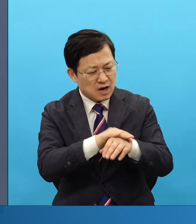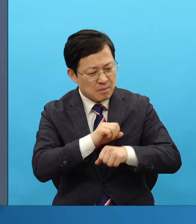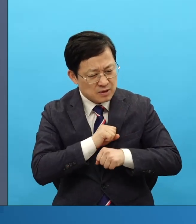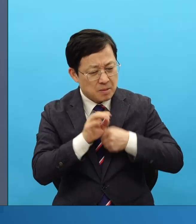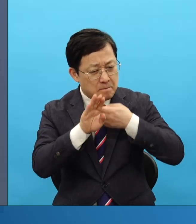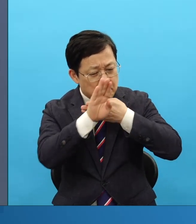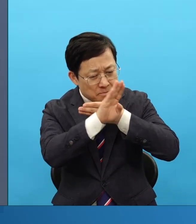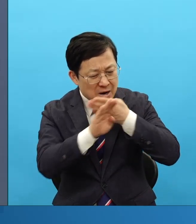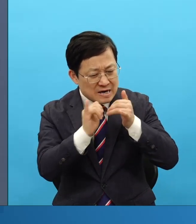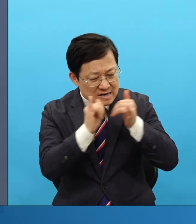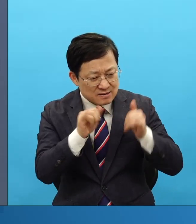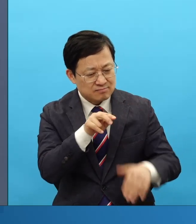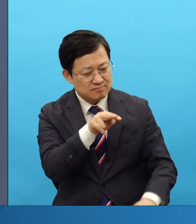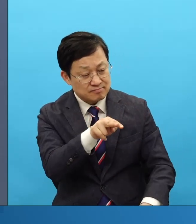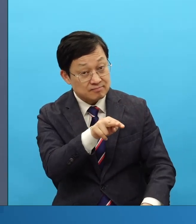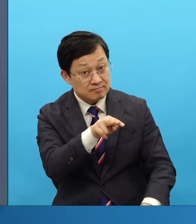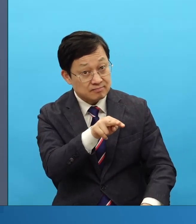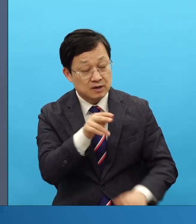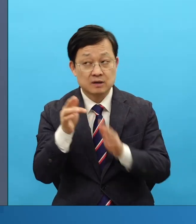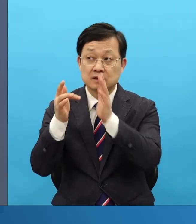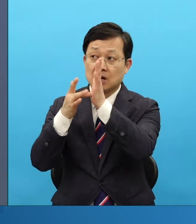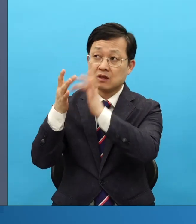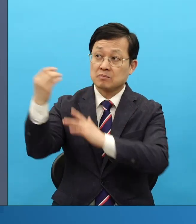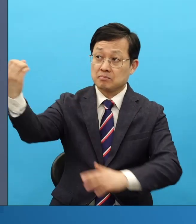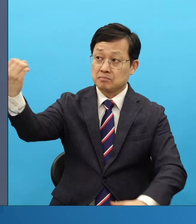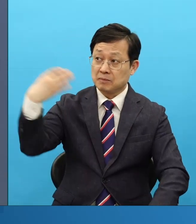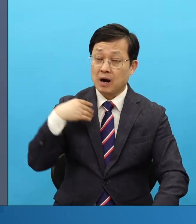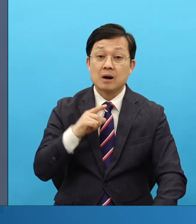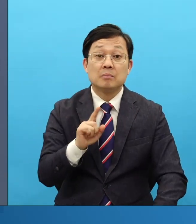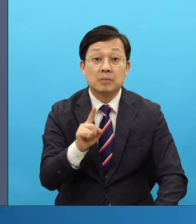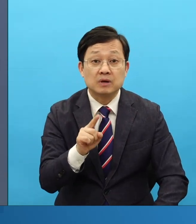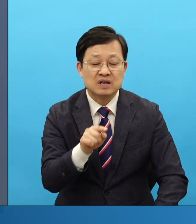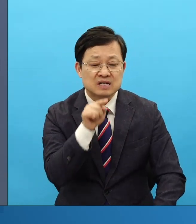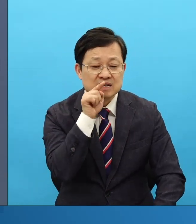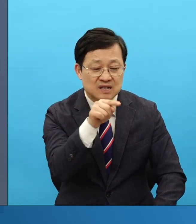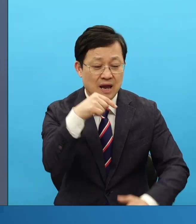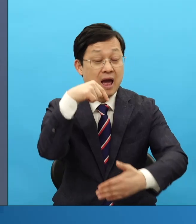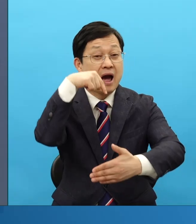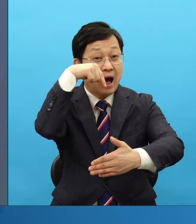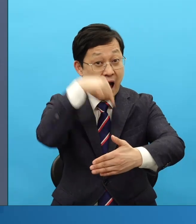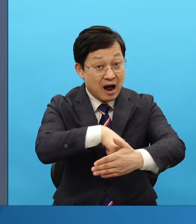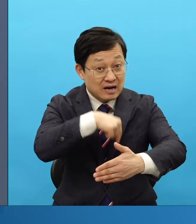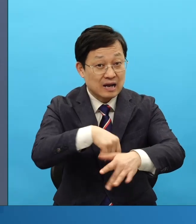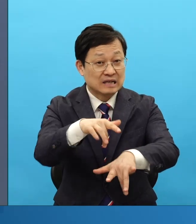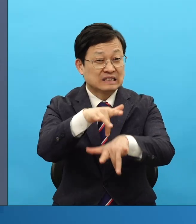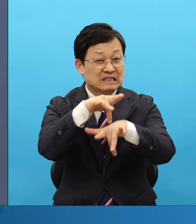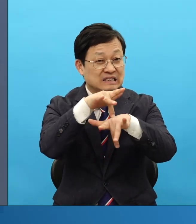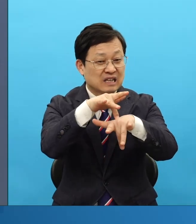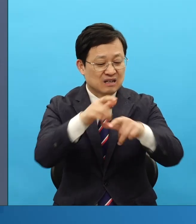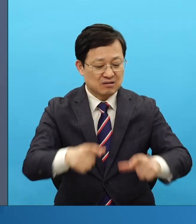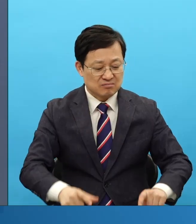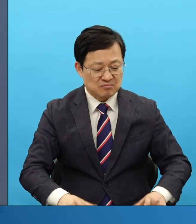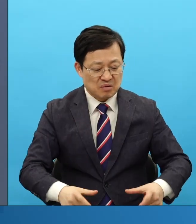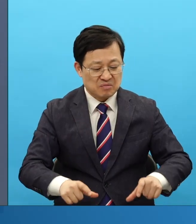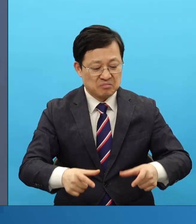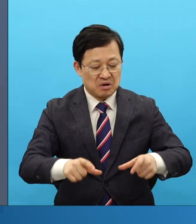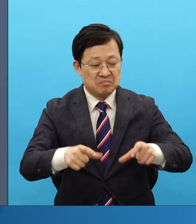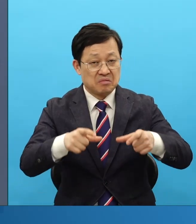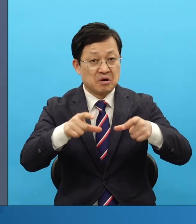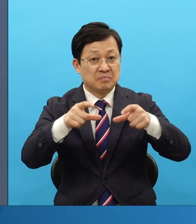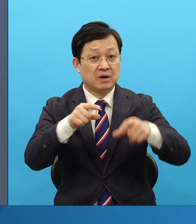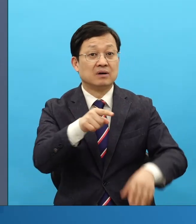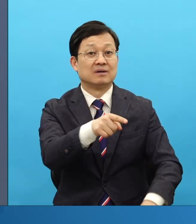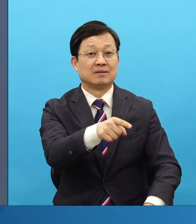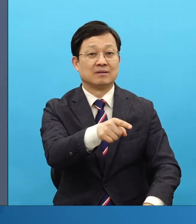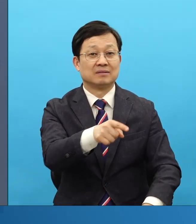what does Jesus say? 네 안에 사단이 망대를 세우고 있느니라. Right now, we see that Satan is